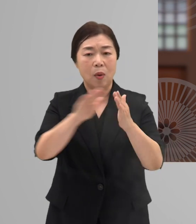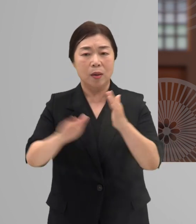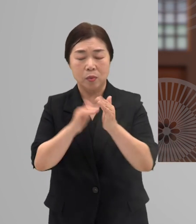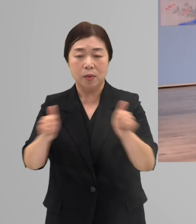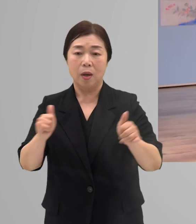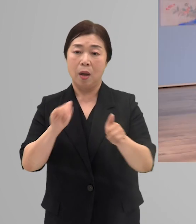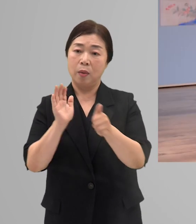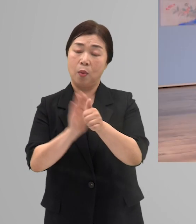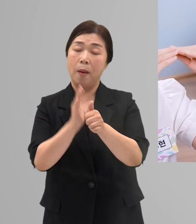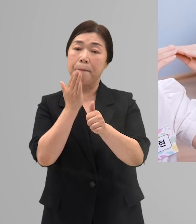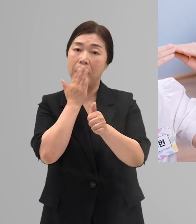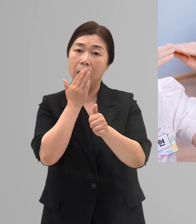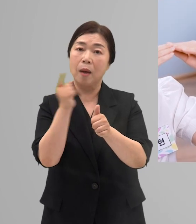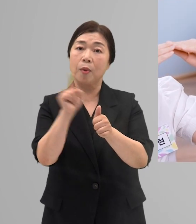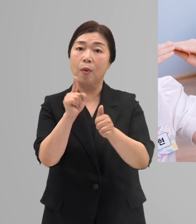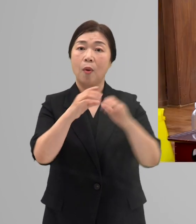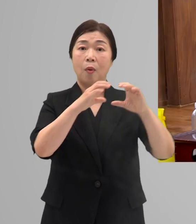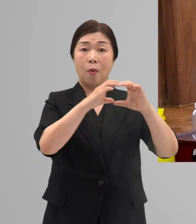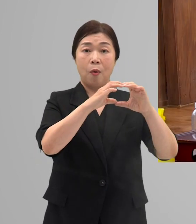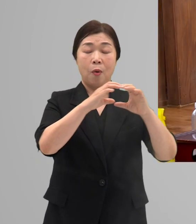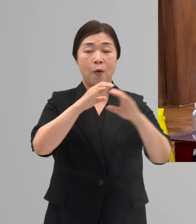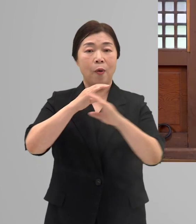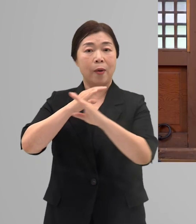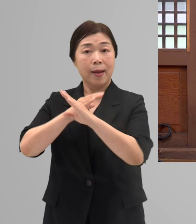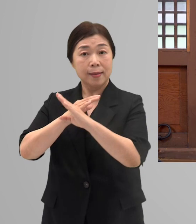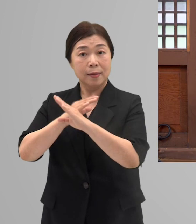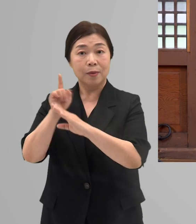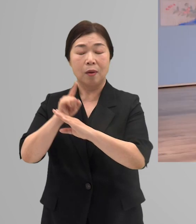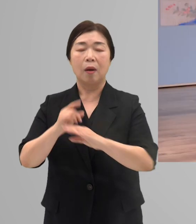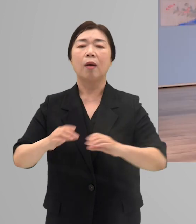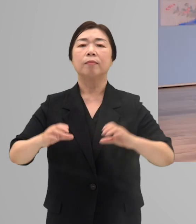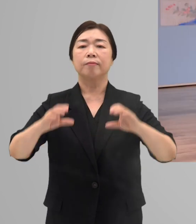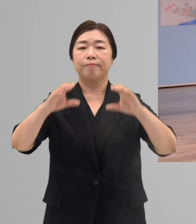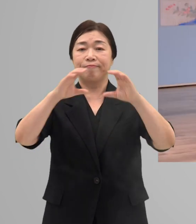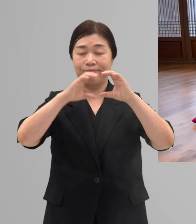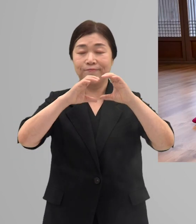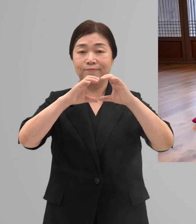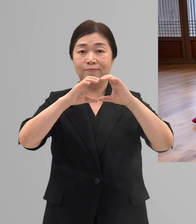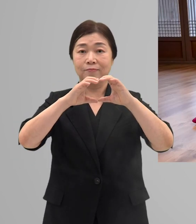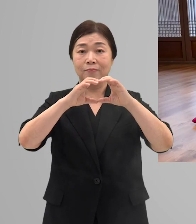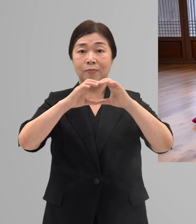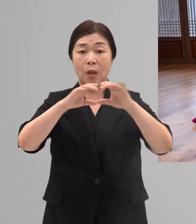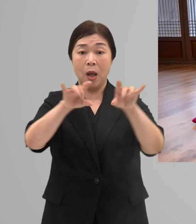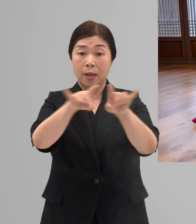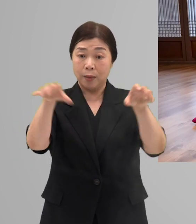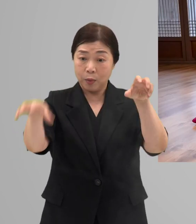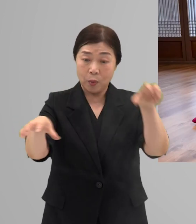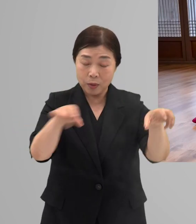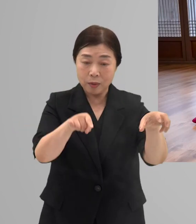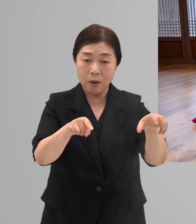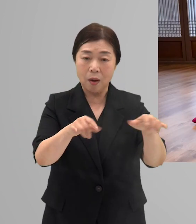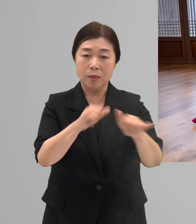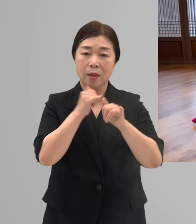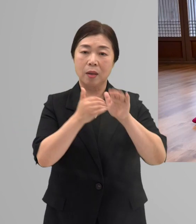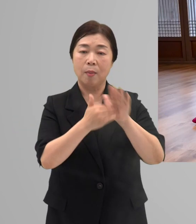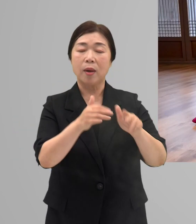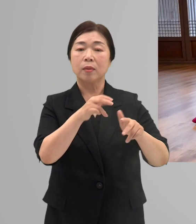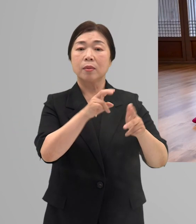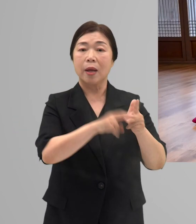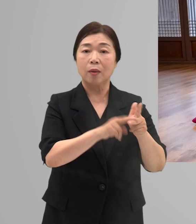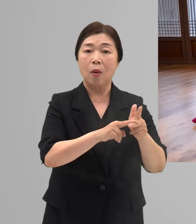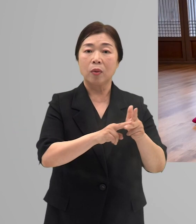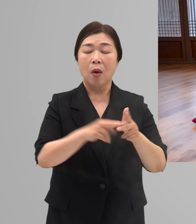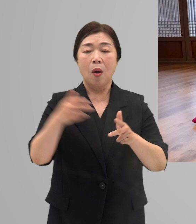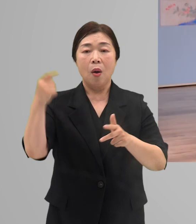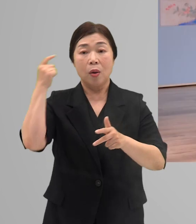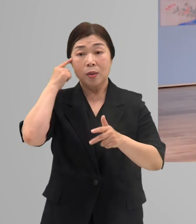받을 수 있다. 답은 O입니다. 각 지역 자살예방센터 혹은